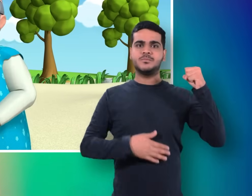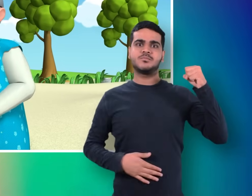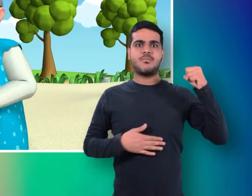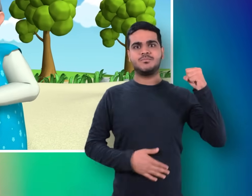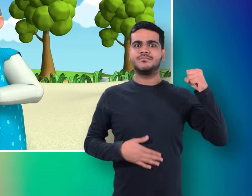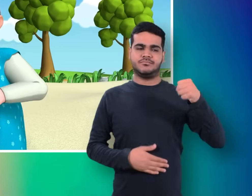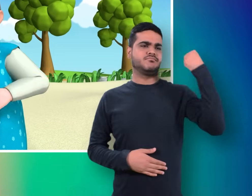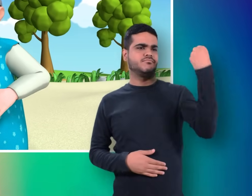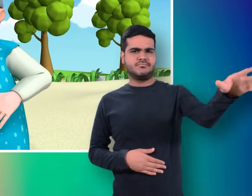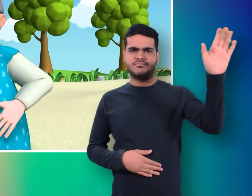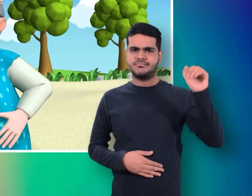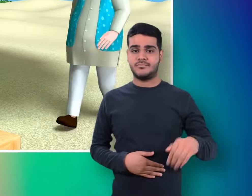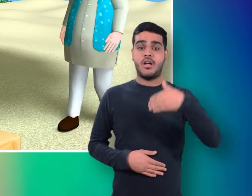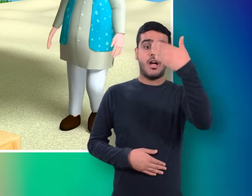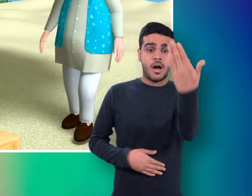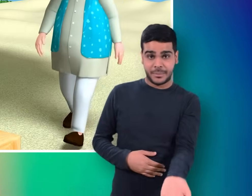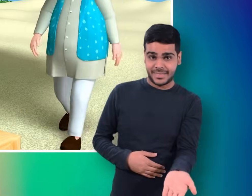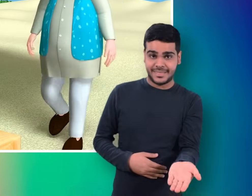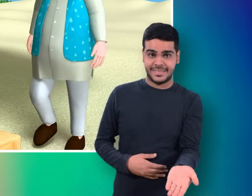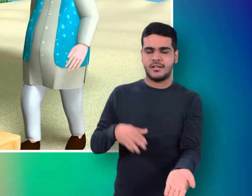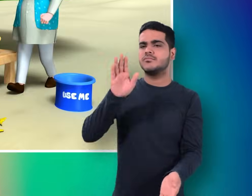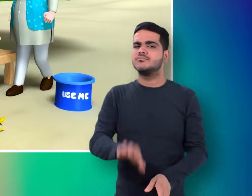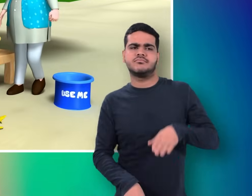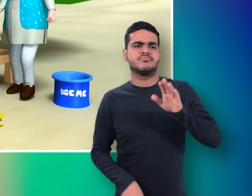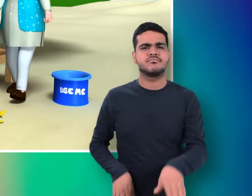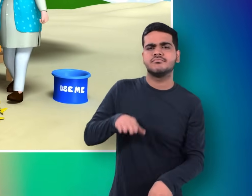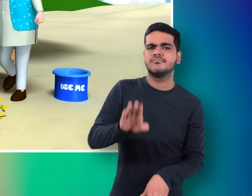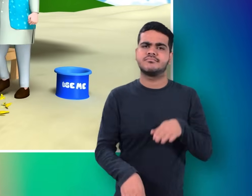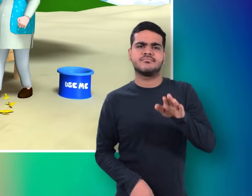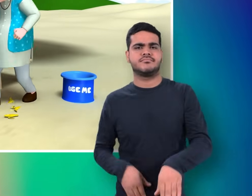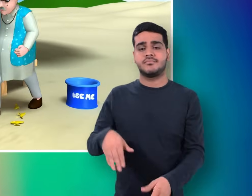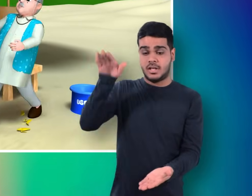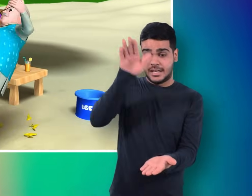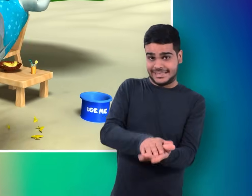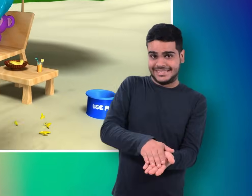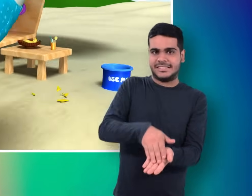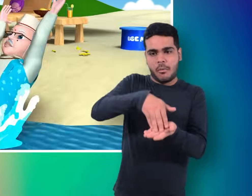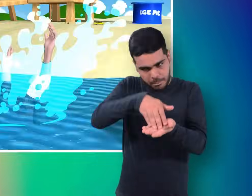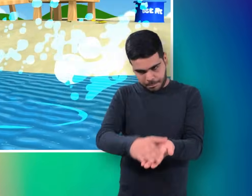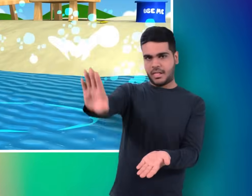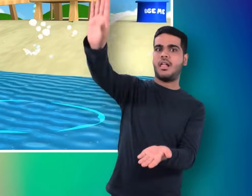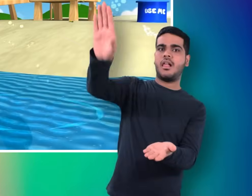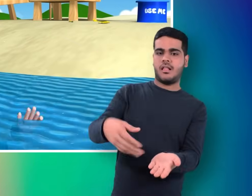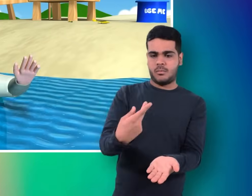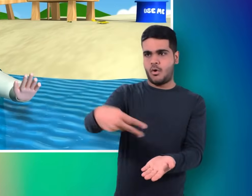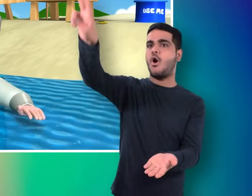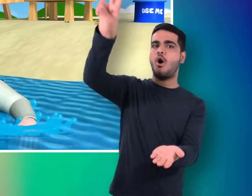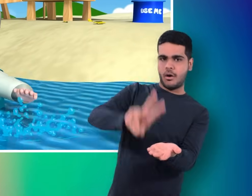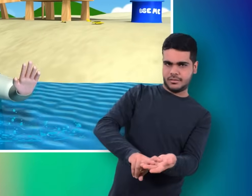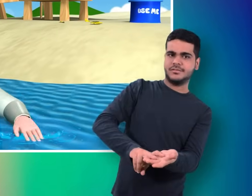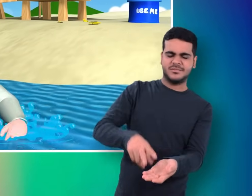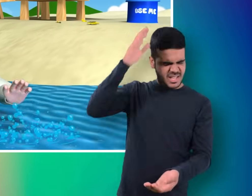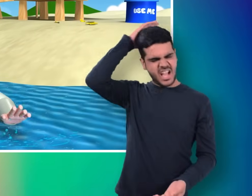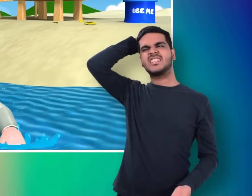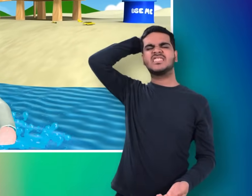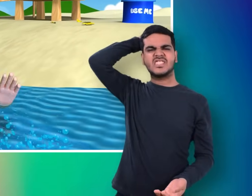फुलाकर कदम बढ़ाया, कदम के नीचे छिलका आया, कदम के नीचे छिलका आया। गिरे